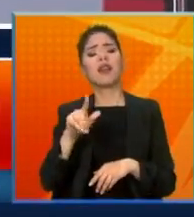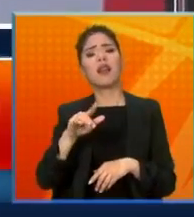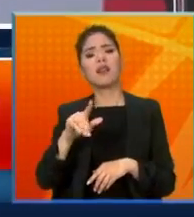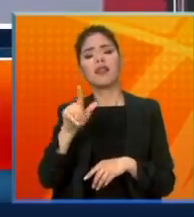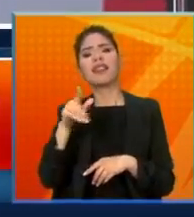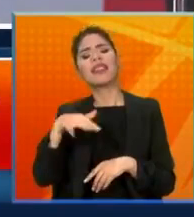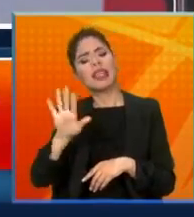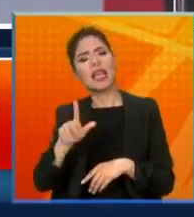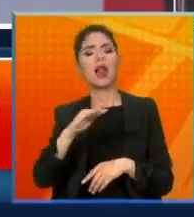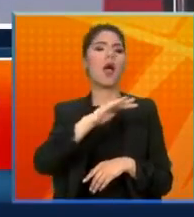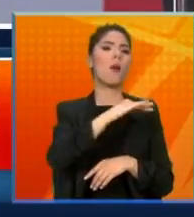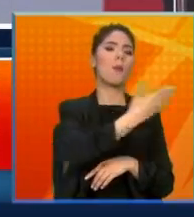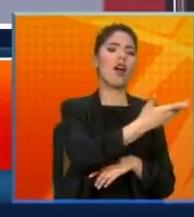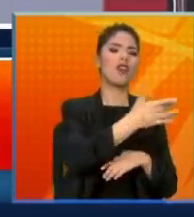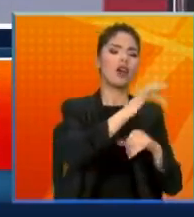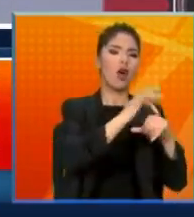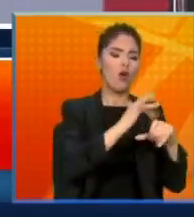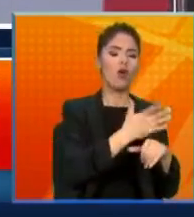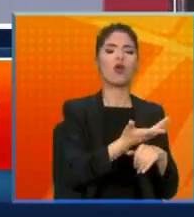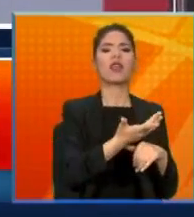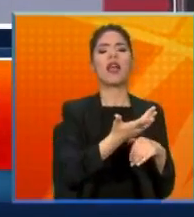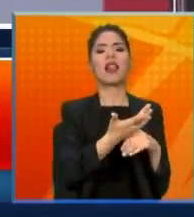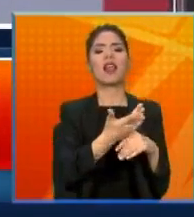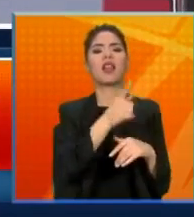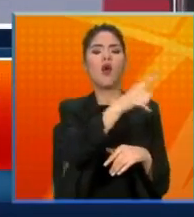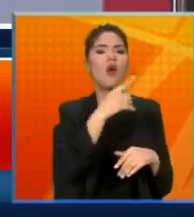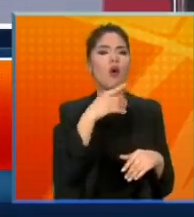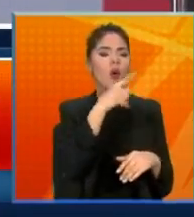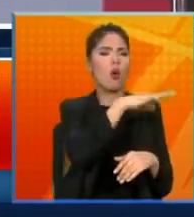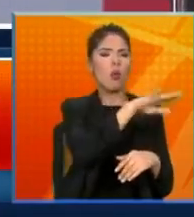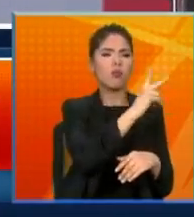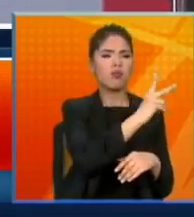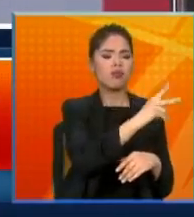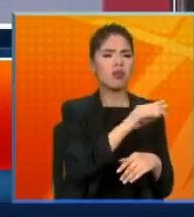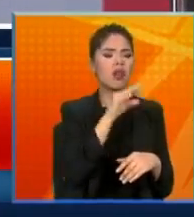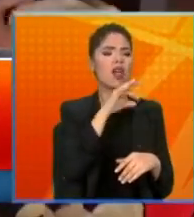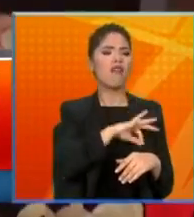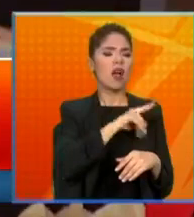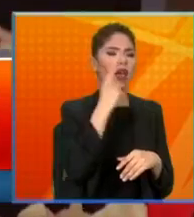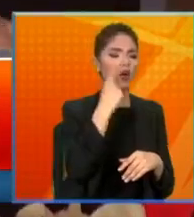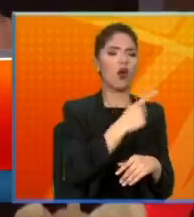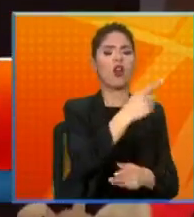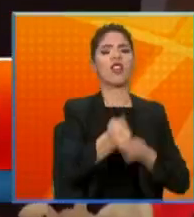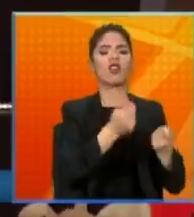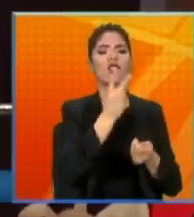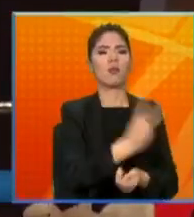ülkelerin, darbecilerin, gezici vandalların çıkarlarını savunan bir muhalefet anlayışı var.